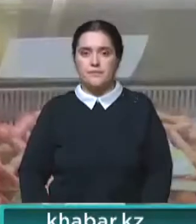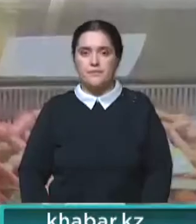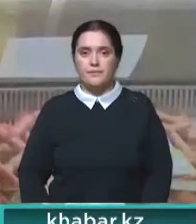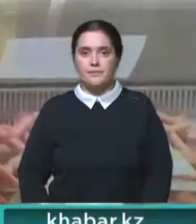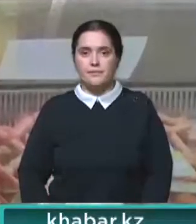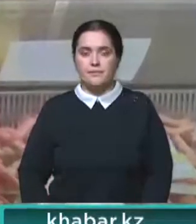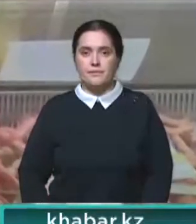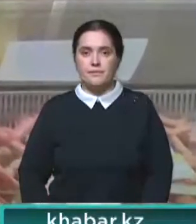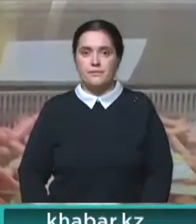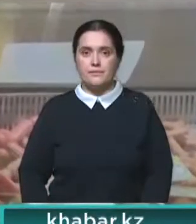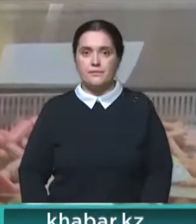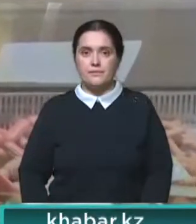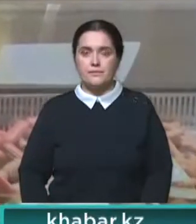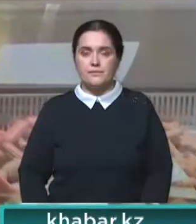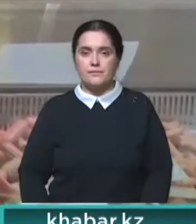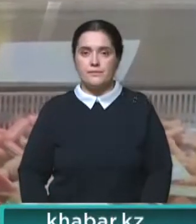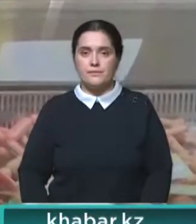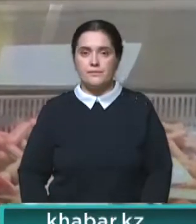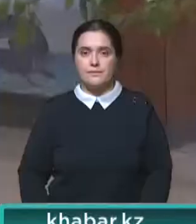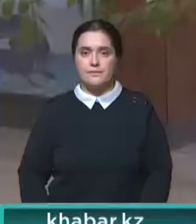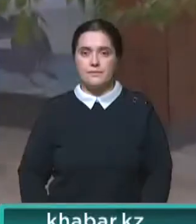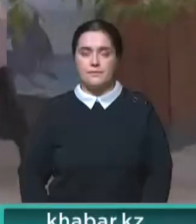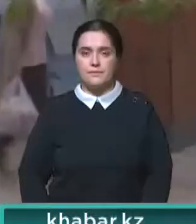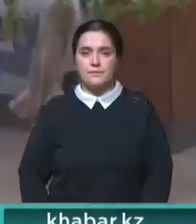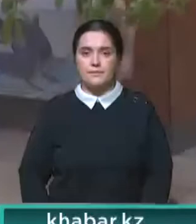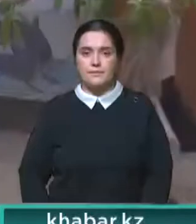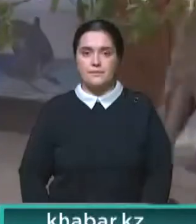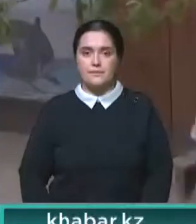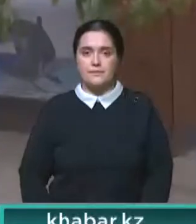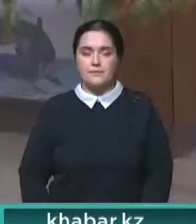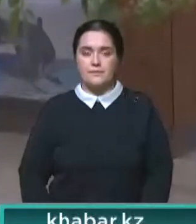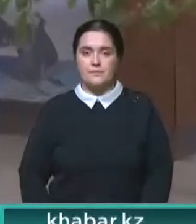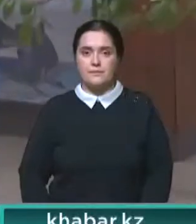Дауримбек Бахдаулетулы, Сайлау Игликов, Зарина Зулпыхар, Караганда. Итоги дня.